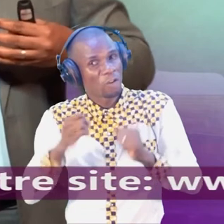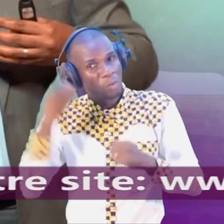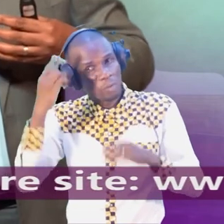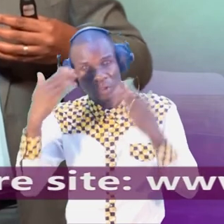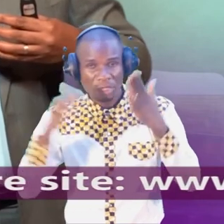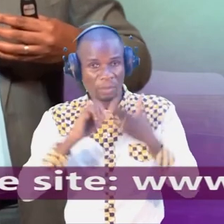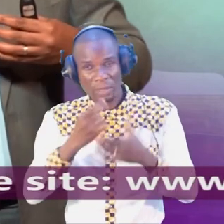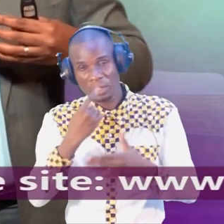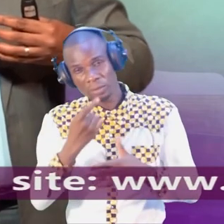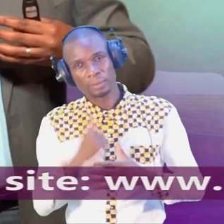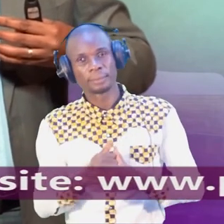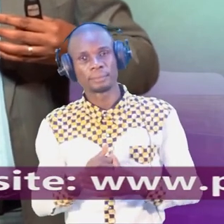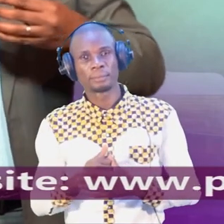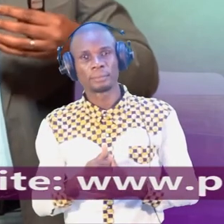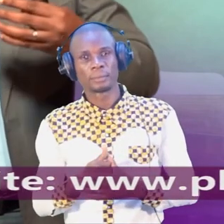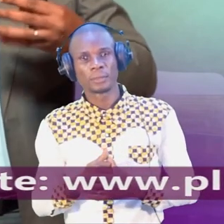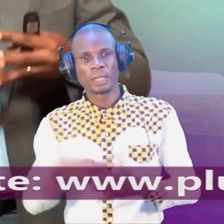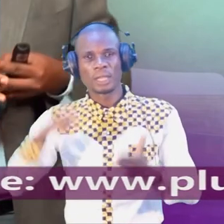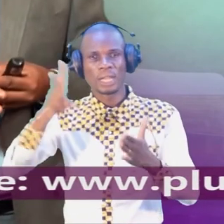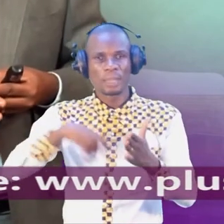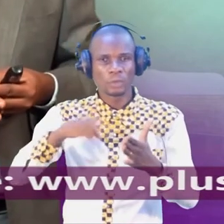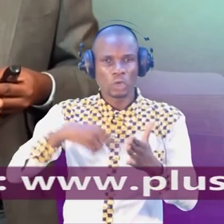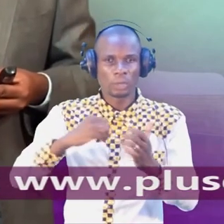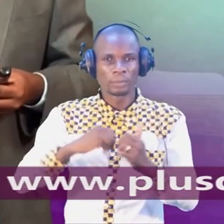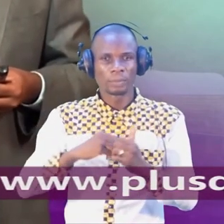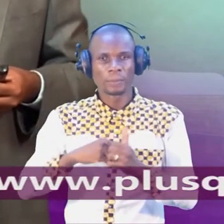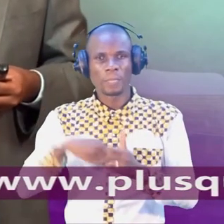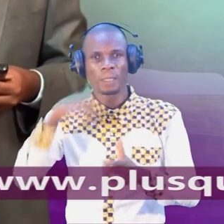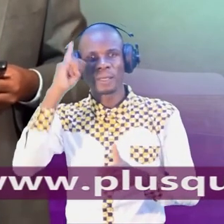wako ina shida.